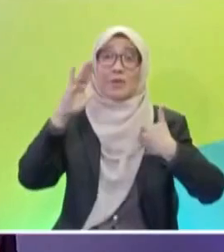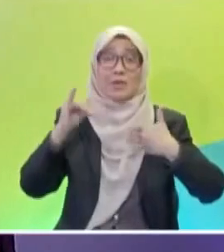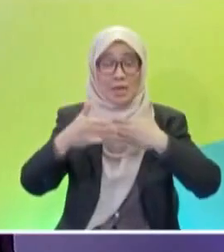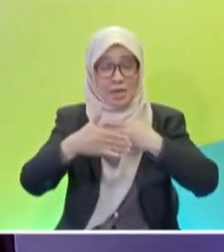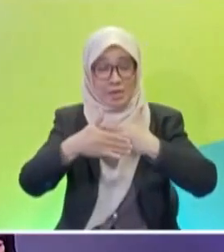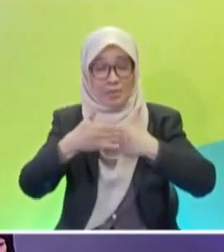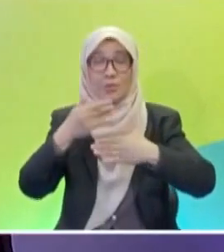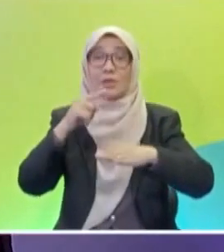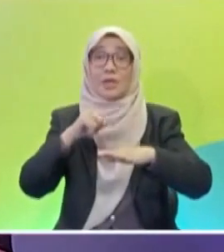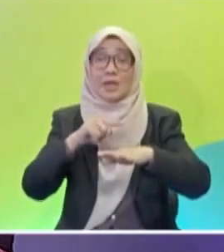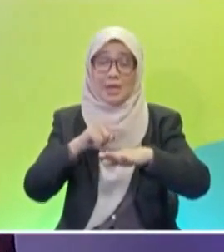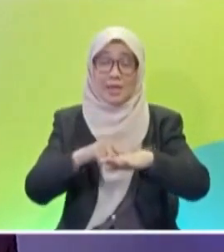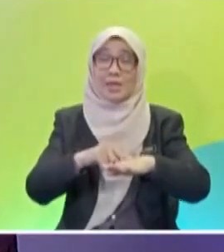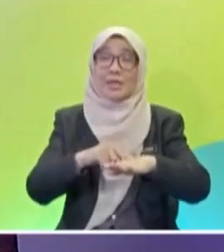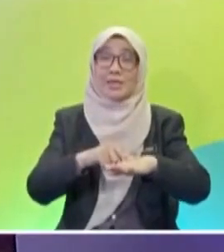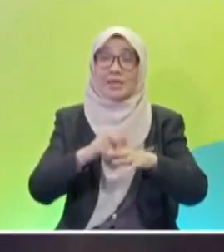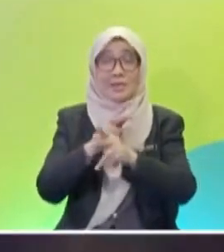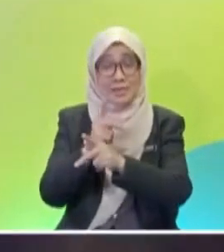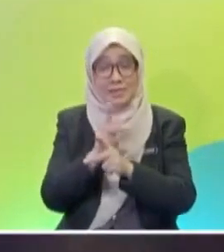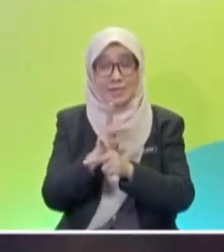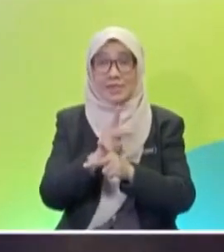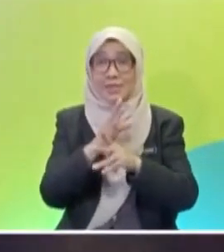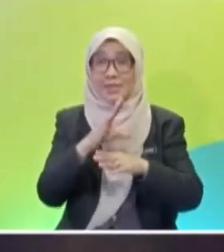dipelihara dan jinak